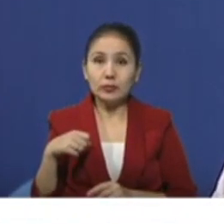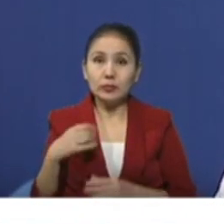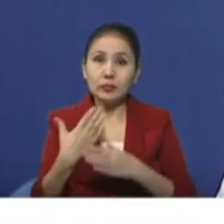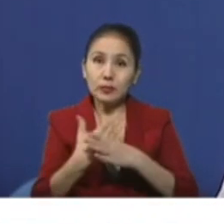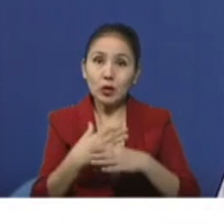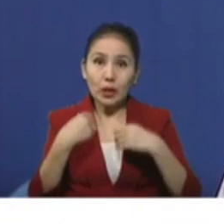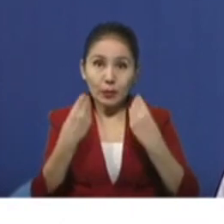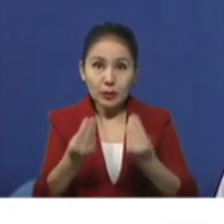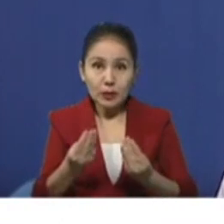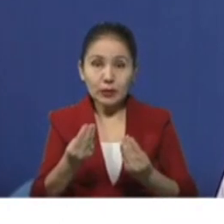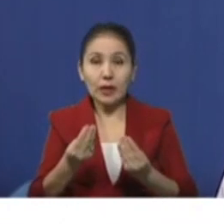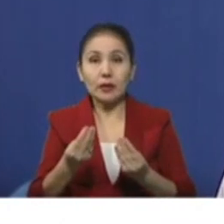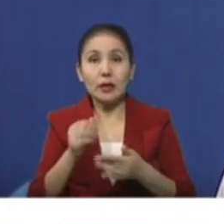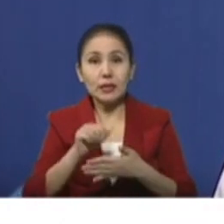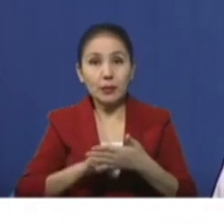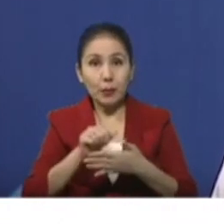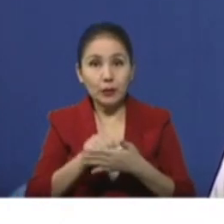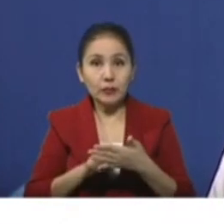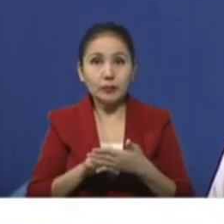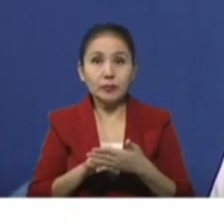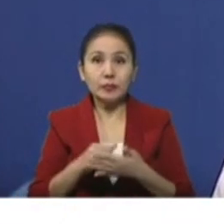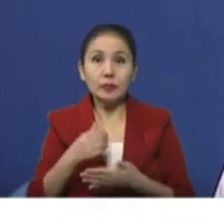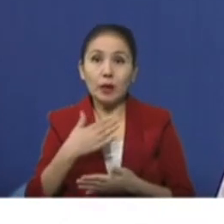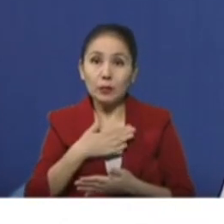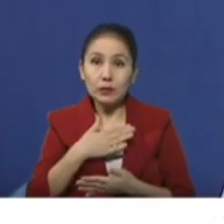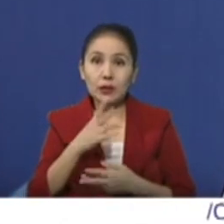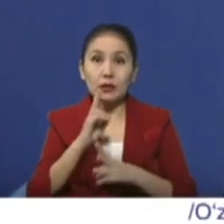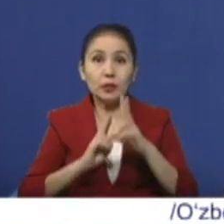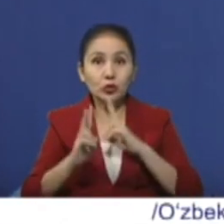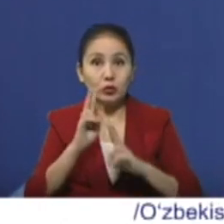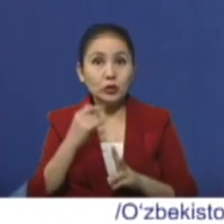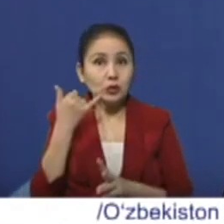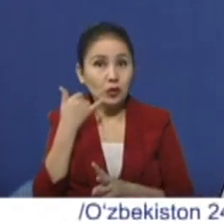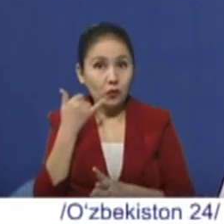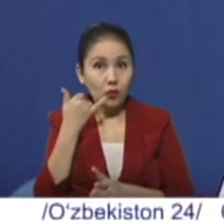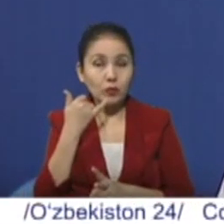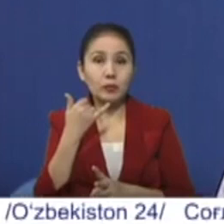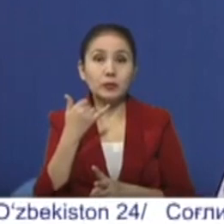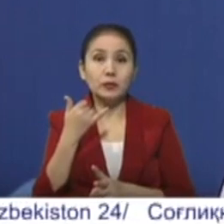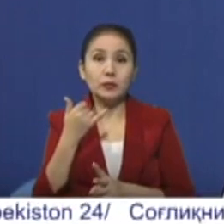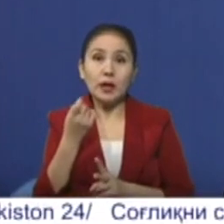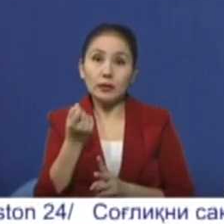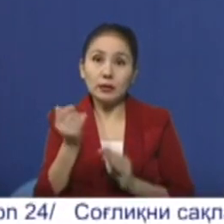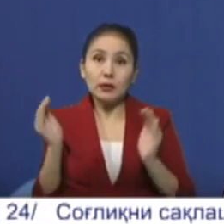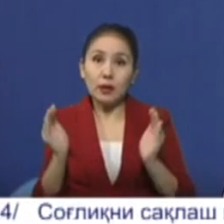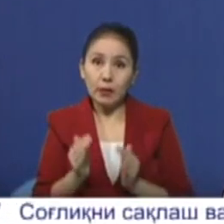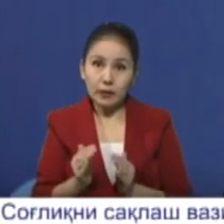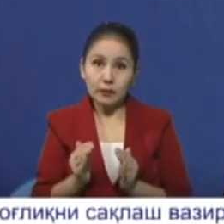yordam berishayotganligi sababli bizga kelib tushayotgan qo'ng'iroqlarimiz, murojaatlarimiz ancha